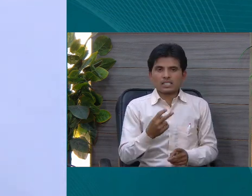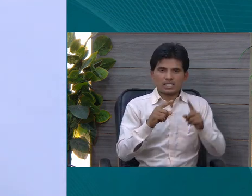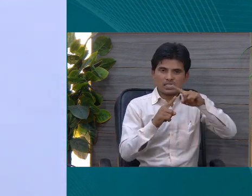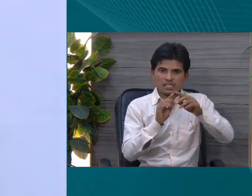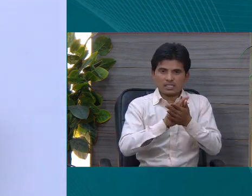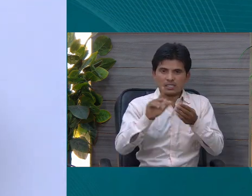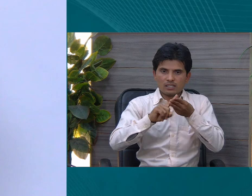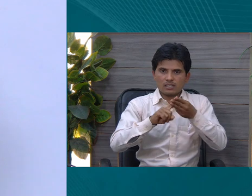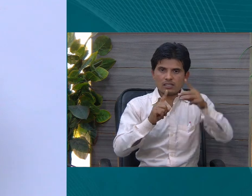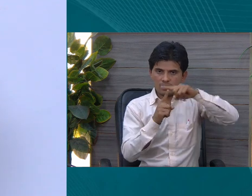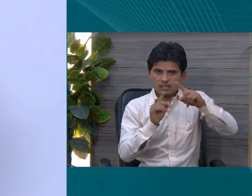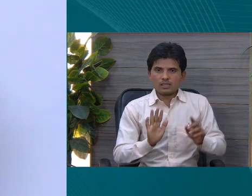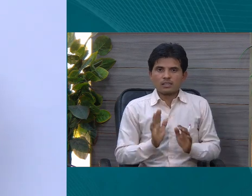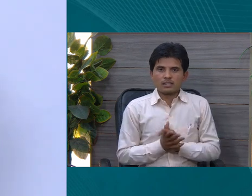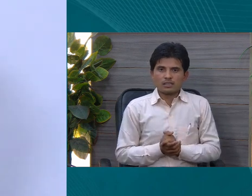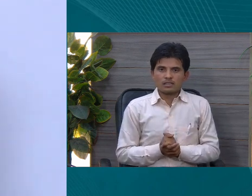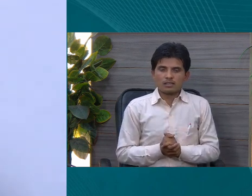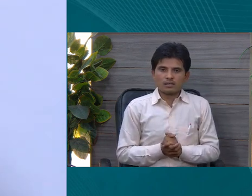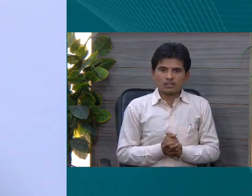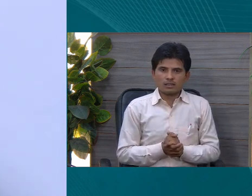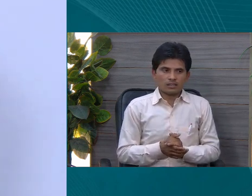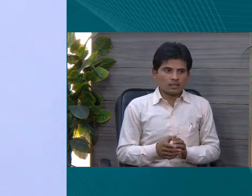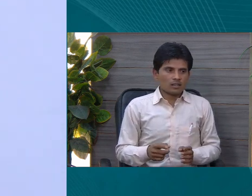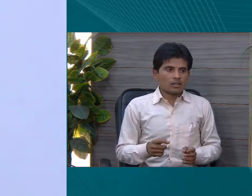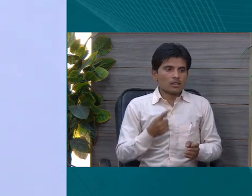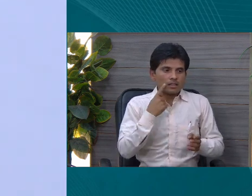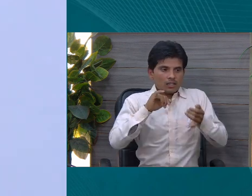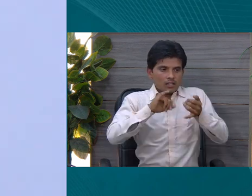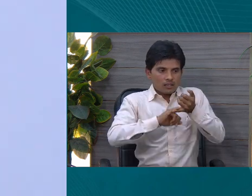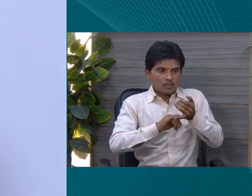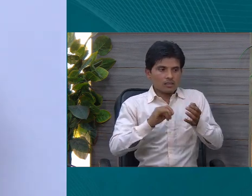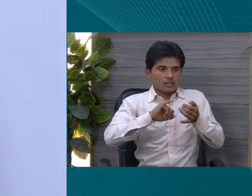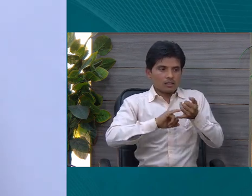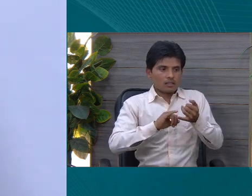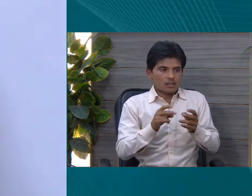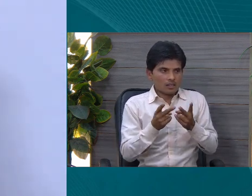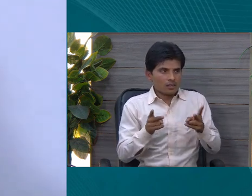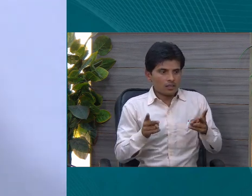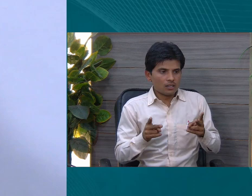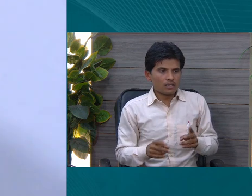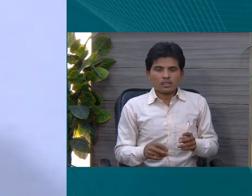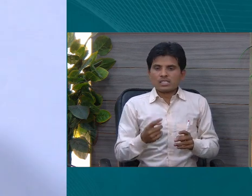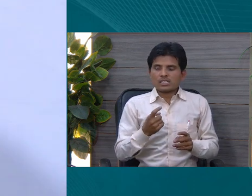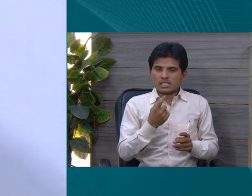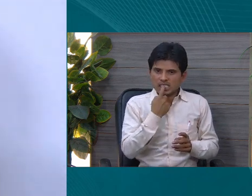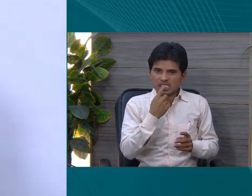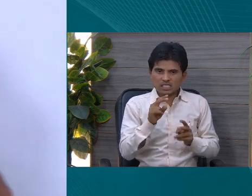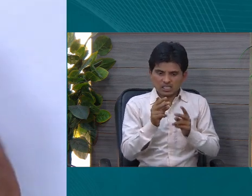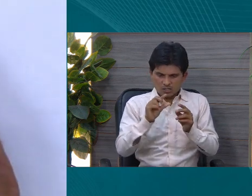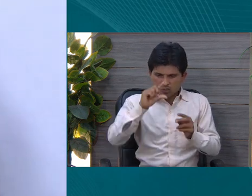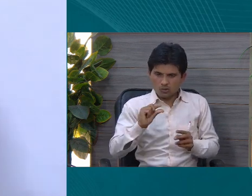हमारा इन साइज है यह हमारा ने क्राइम प्रकार का दांत है